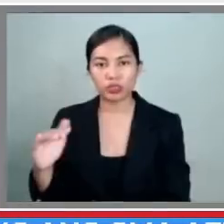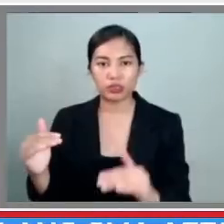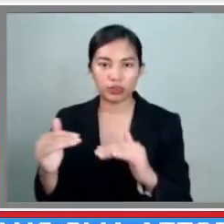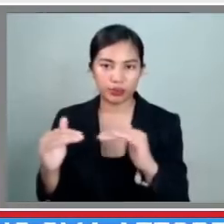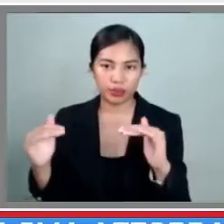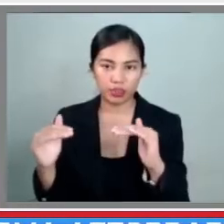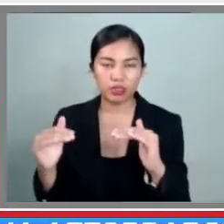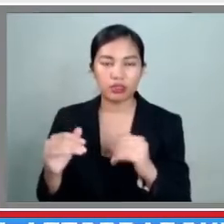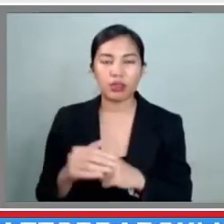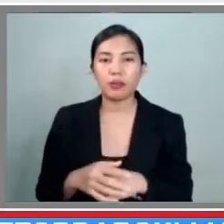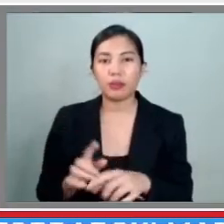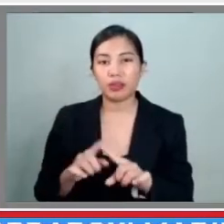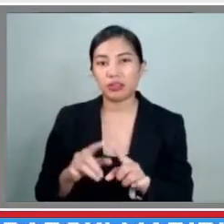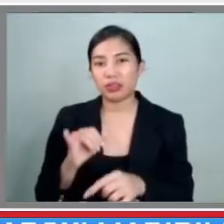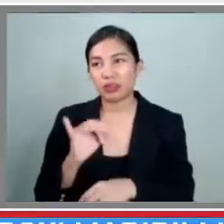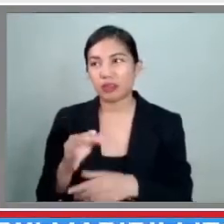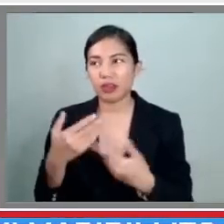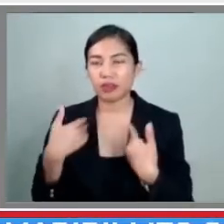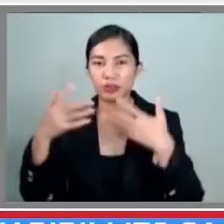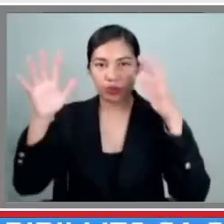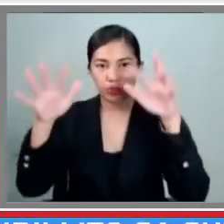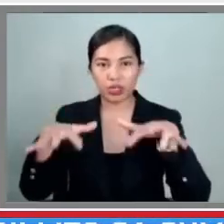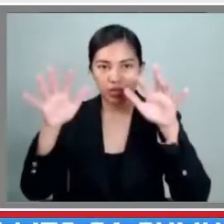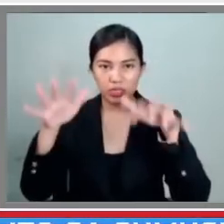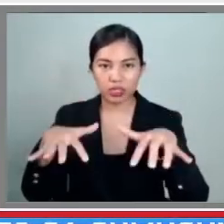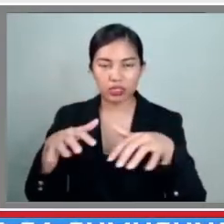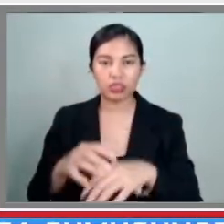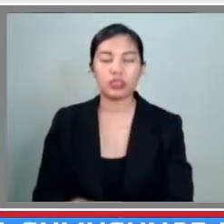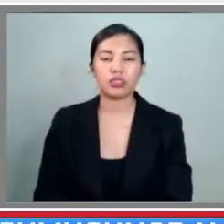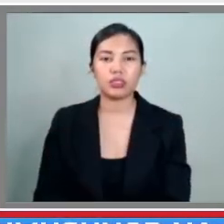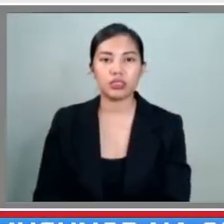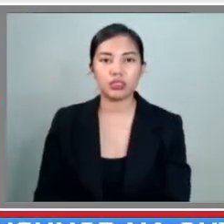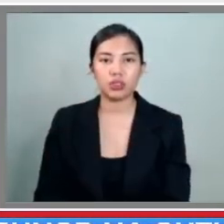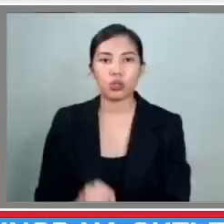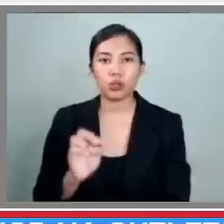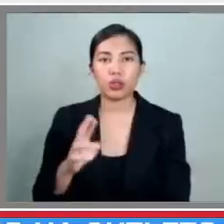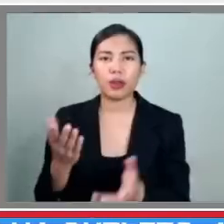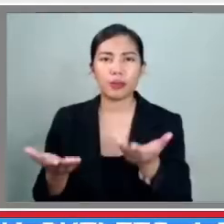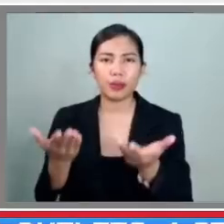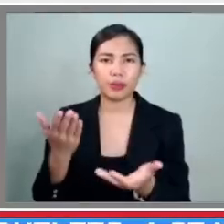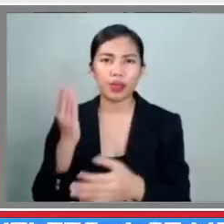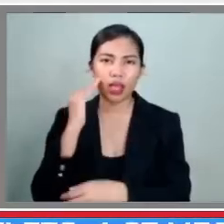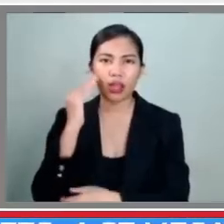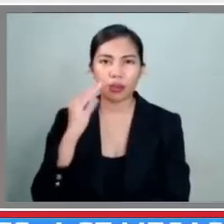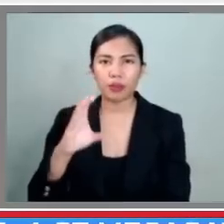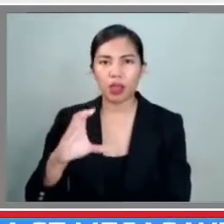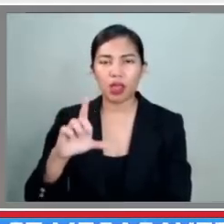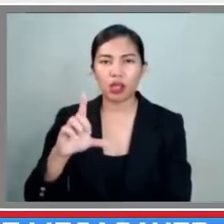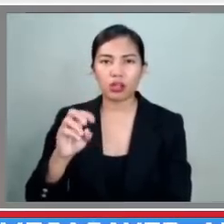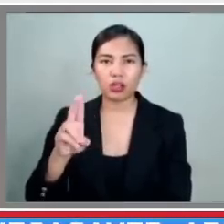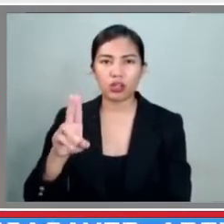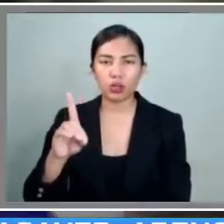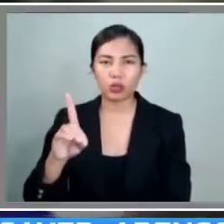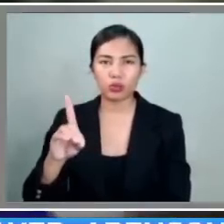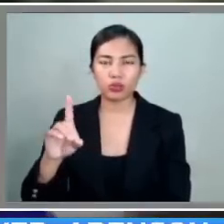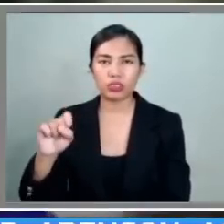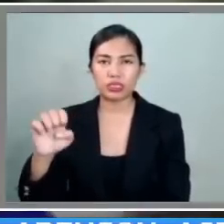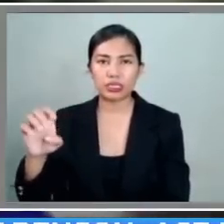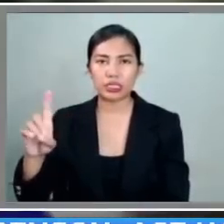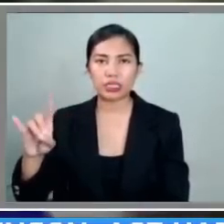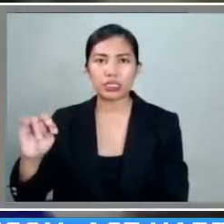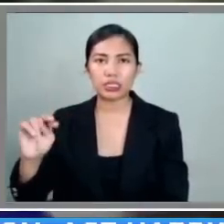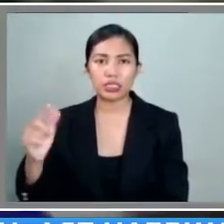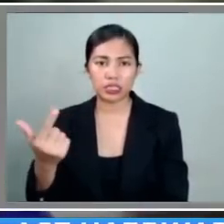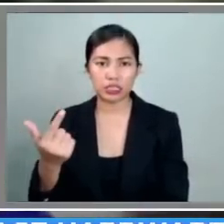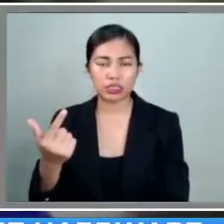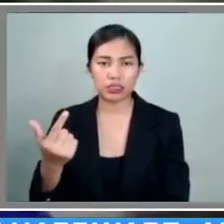may mga ulan, no? Kaya cloud seeding operation na makakatulong ho kaya yon? Actually, nung nakaraang taon ay